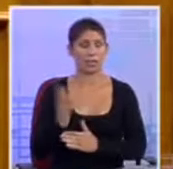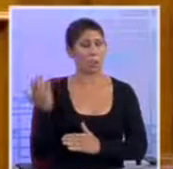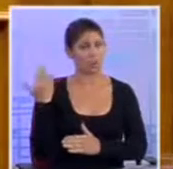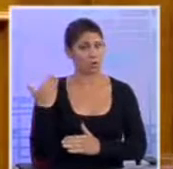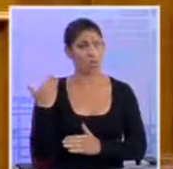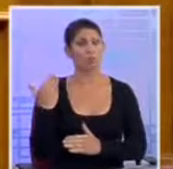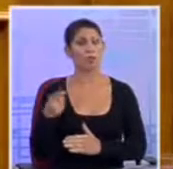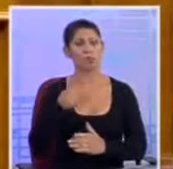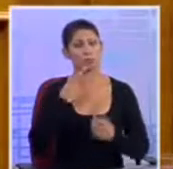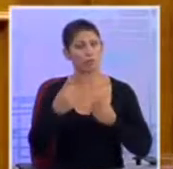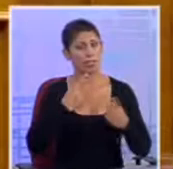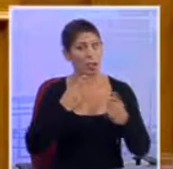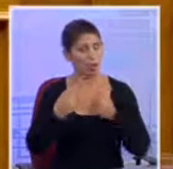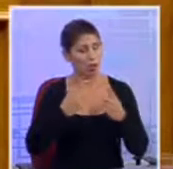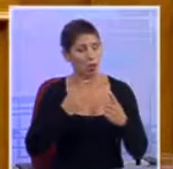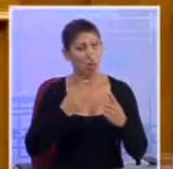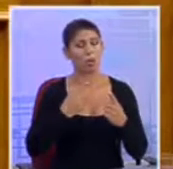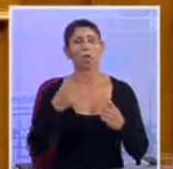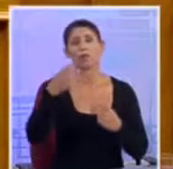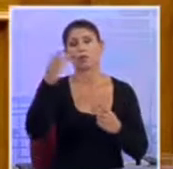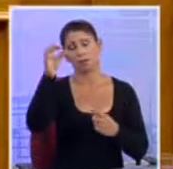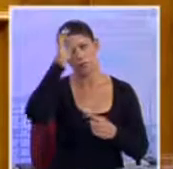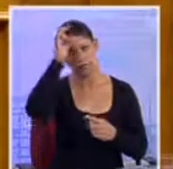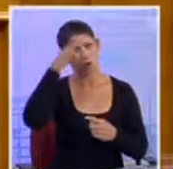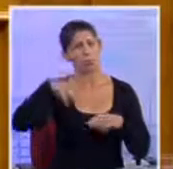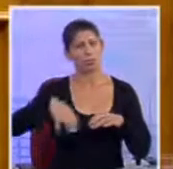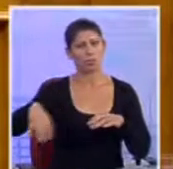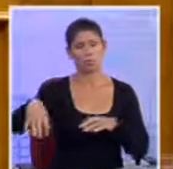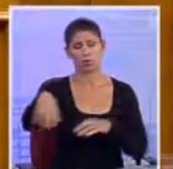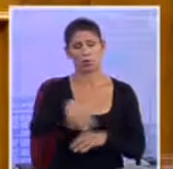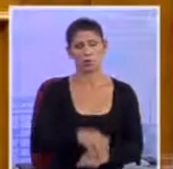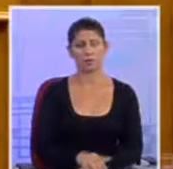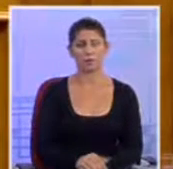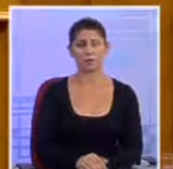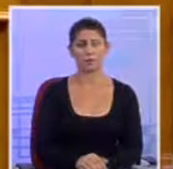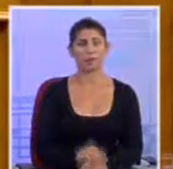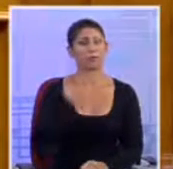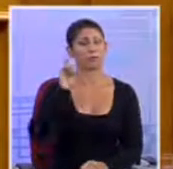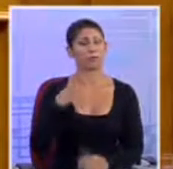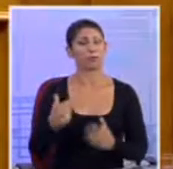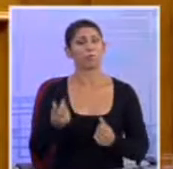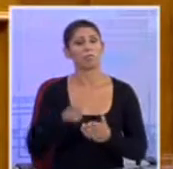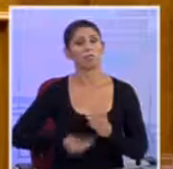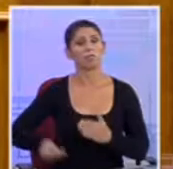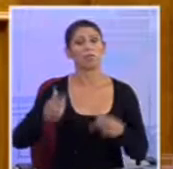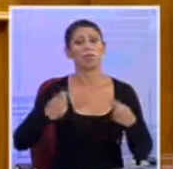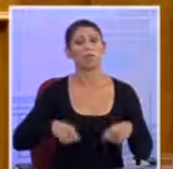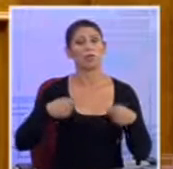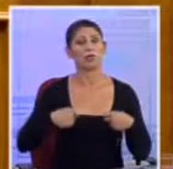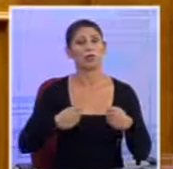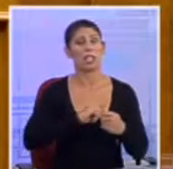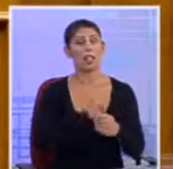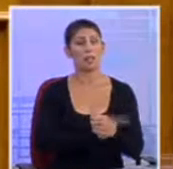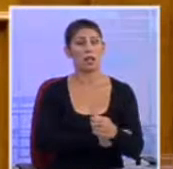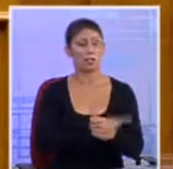προηγουμένως εκτεθεί σε διάλογο και με τα σώματα και με τους φορείς. Ίσως έχουμε υπερβολικά πλούσια σε δυνάμεις,